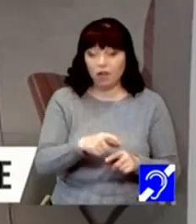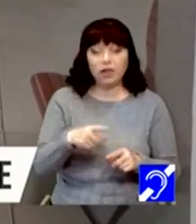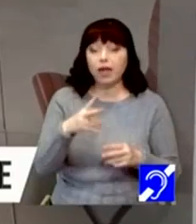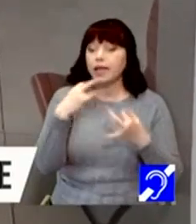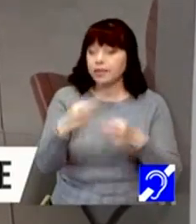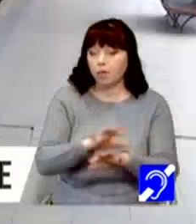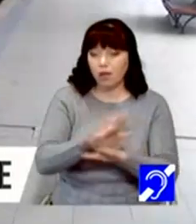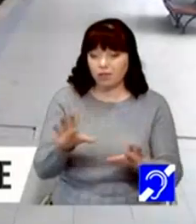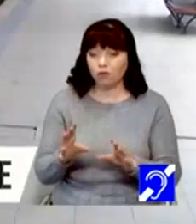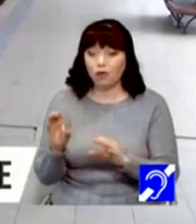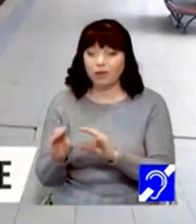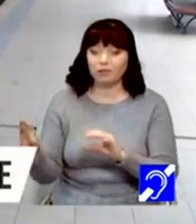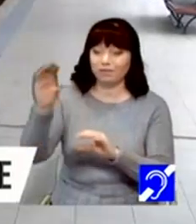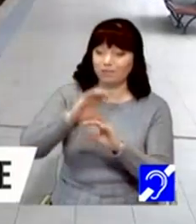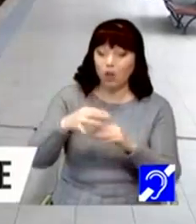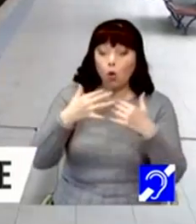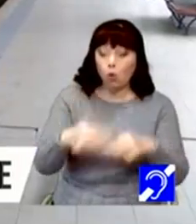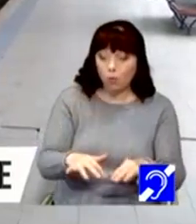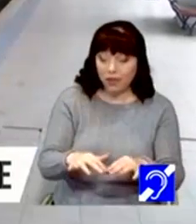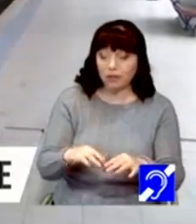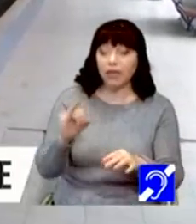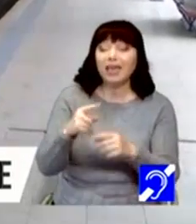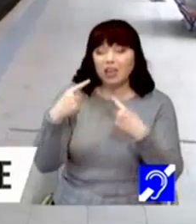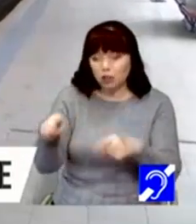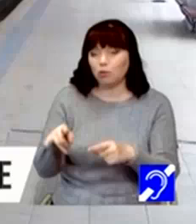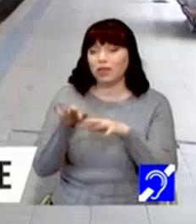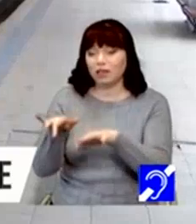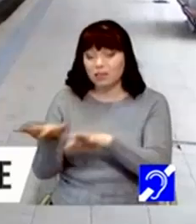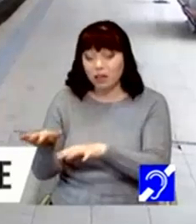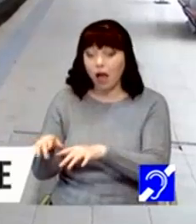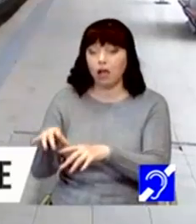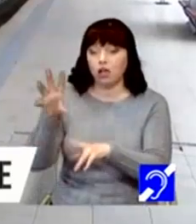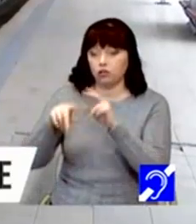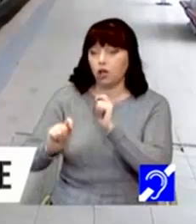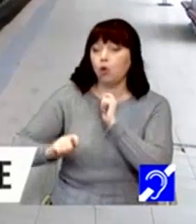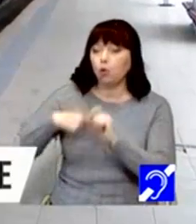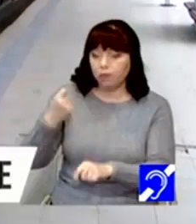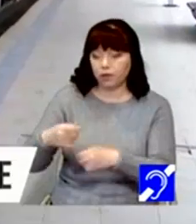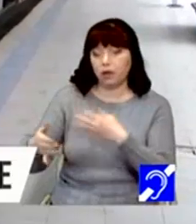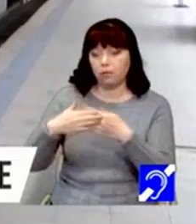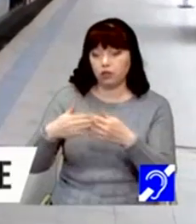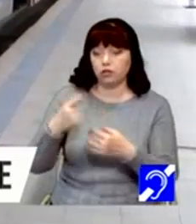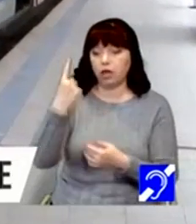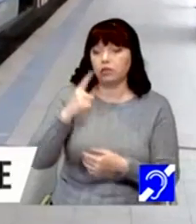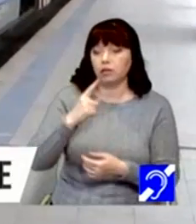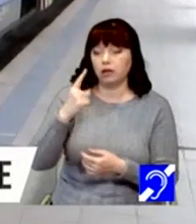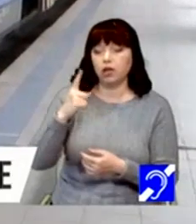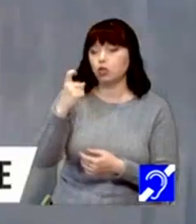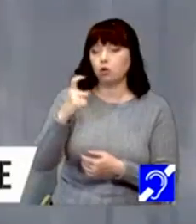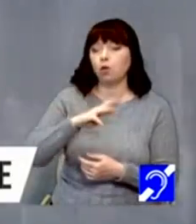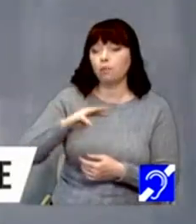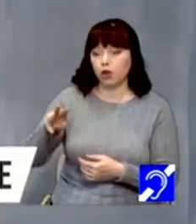pierderilor interne înregistrate și din alte activități fapte ce au dus la daune de aproape 100 de milioane de lei